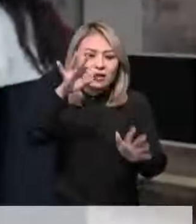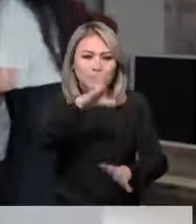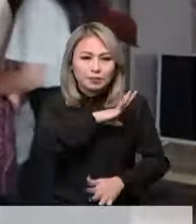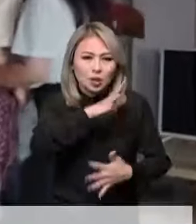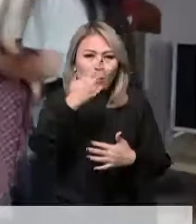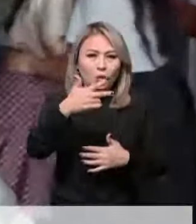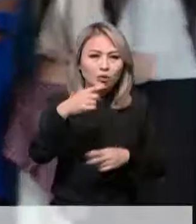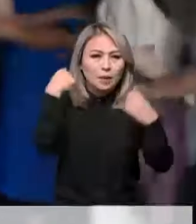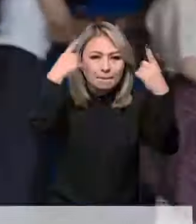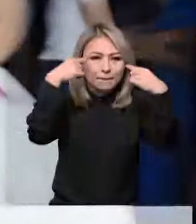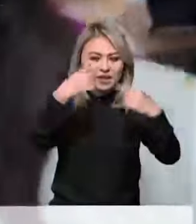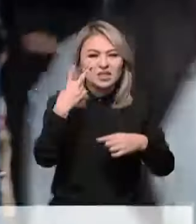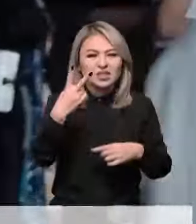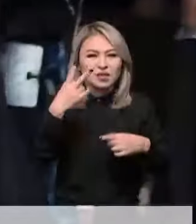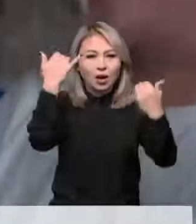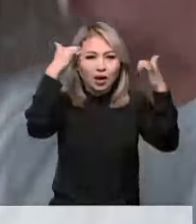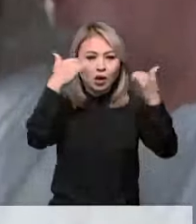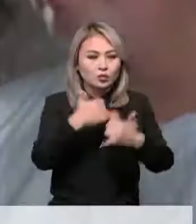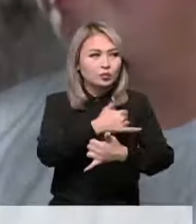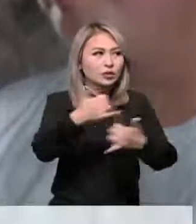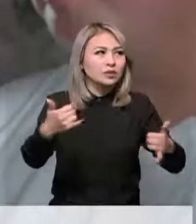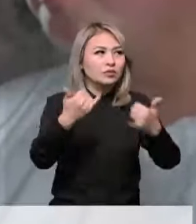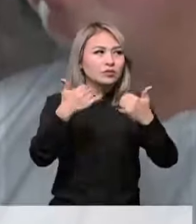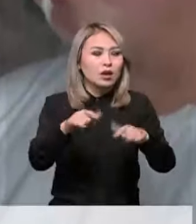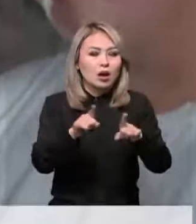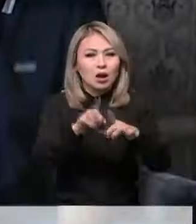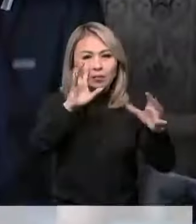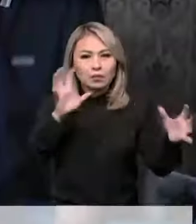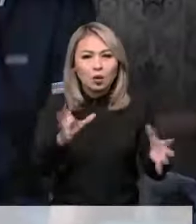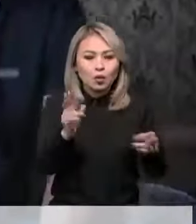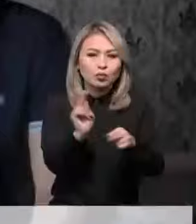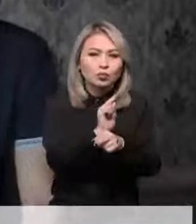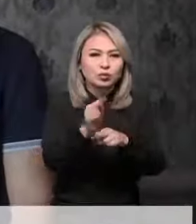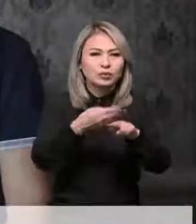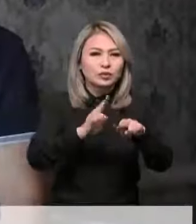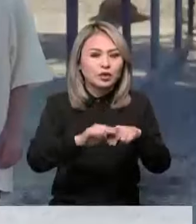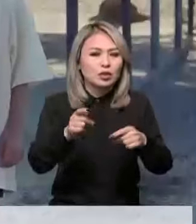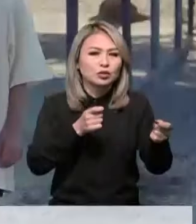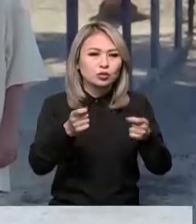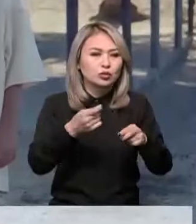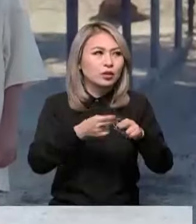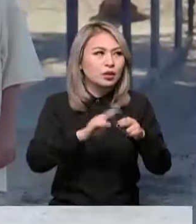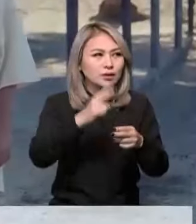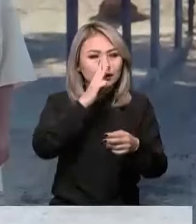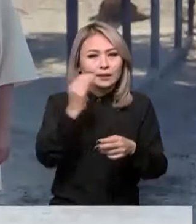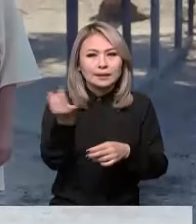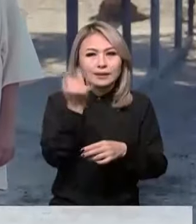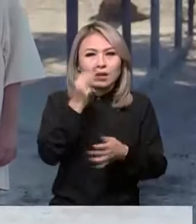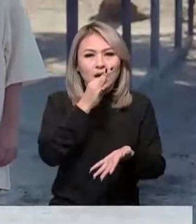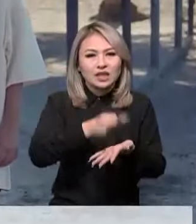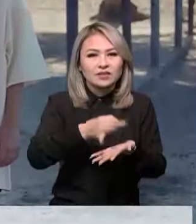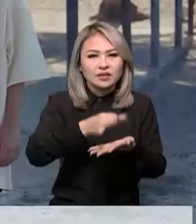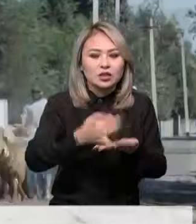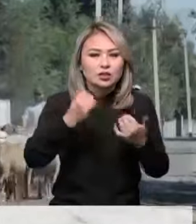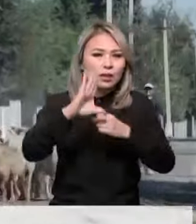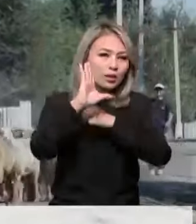Оларға 30 қой мен 2 сиырдан үлестірілген. Сала мамандары мал бағудың қыр-сырын үйретеді. Жүргізушілер болса контенттің қызықты болуына жауапты.